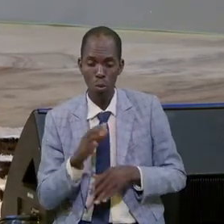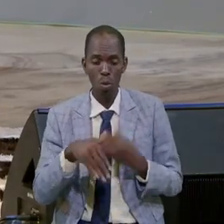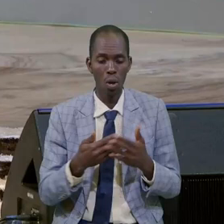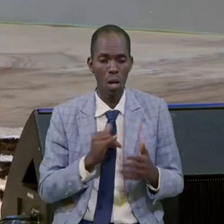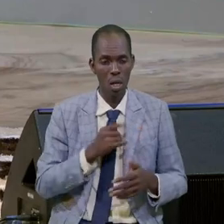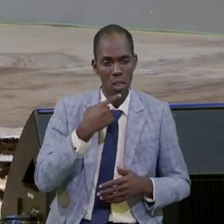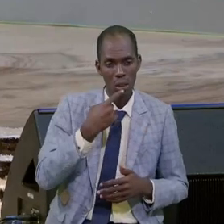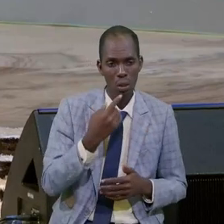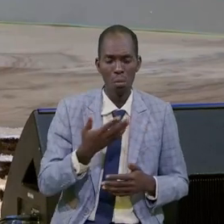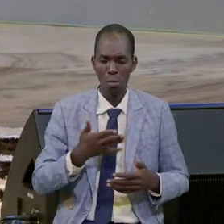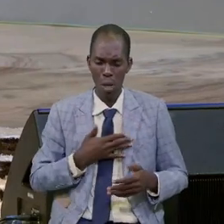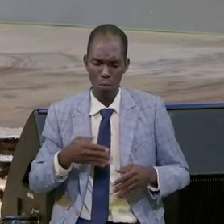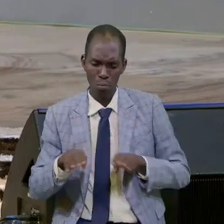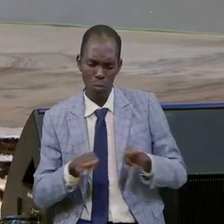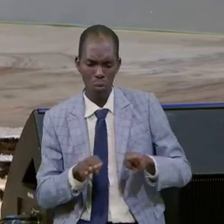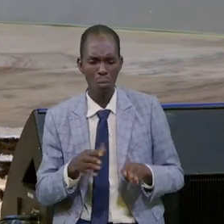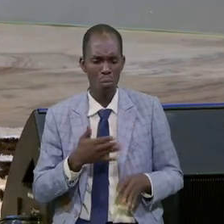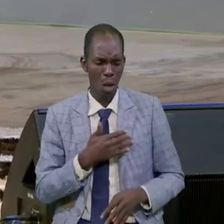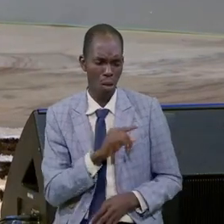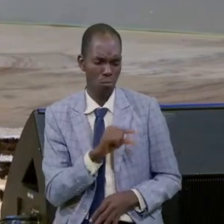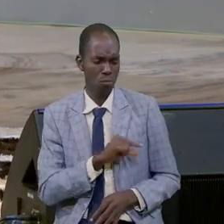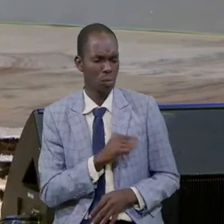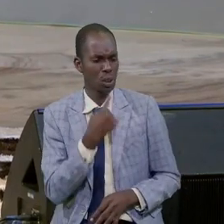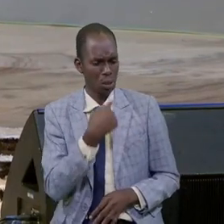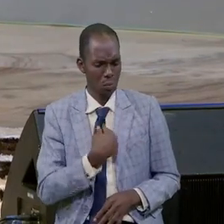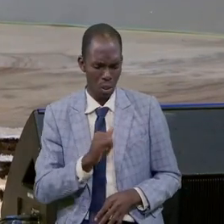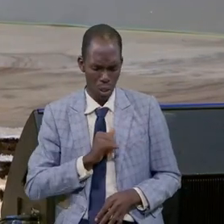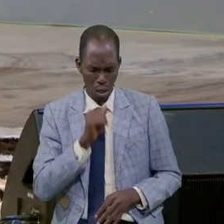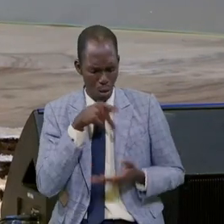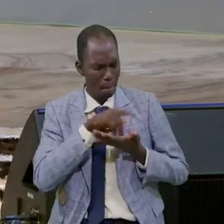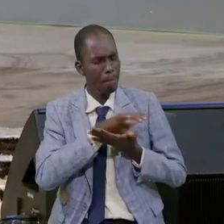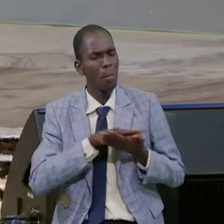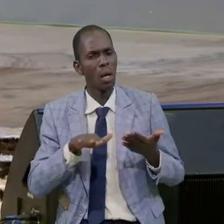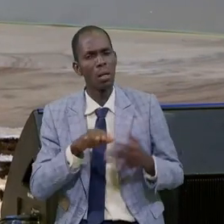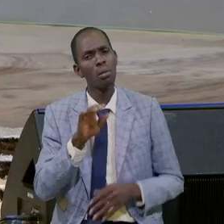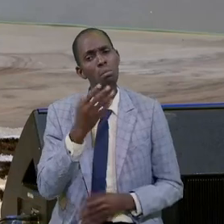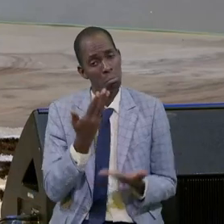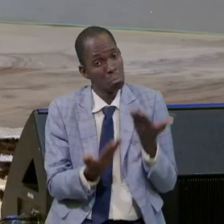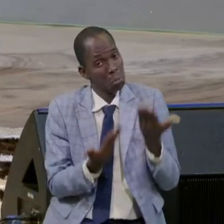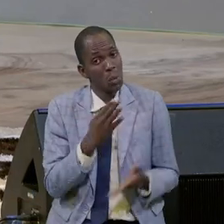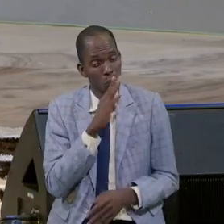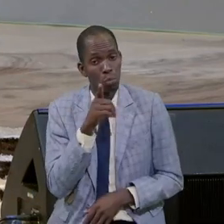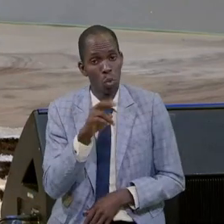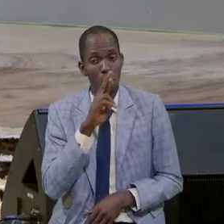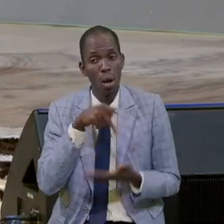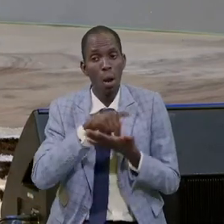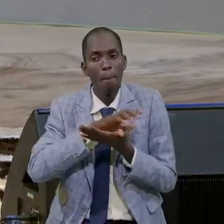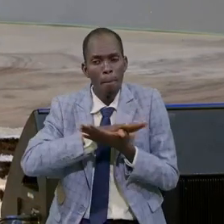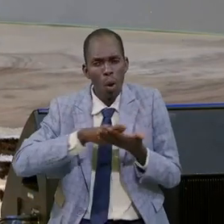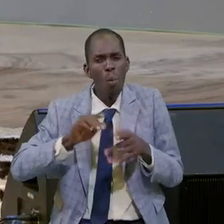que j'agis, ma conscience me dit que je suis pur. Oui, peut-être vous l'êtes, mais